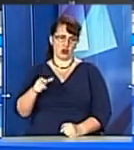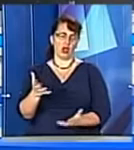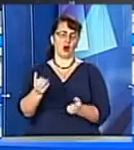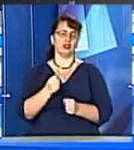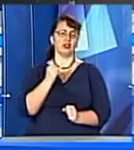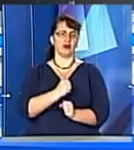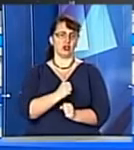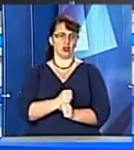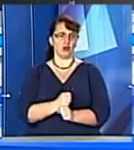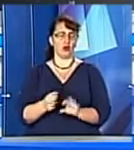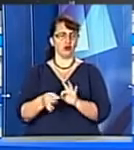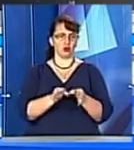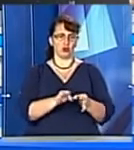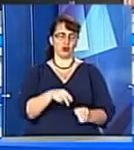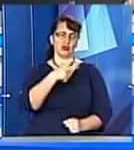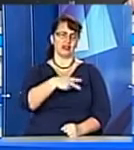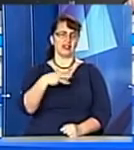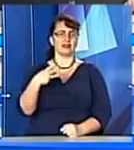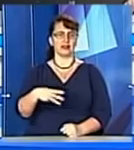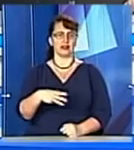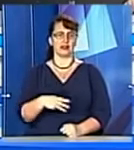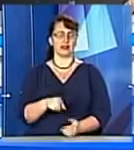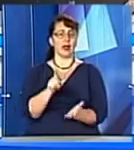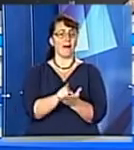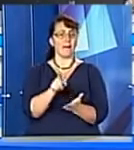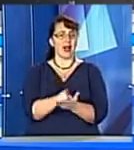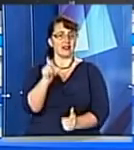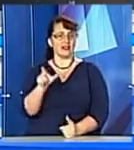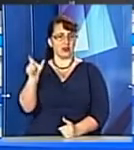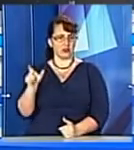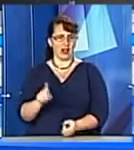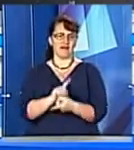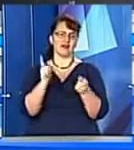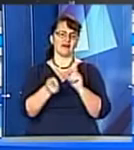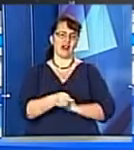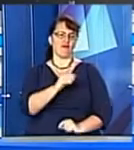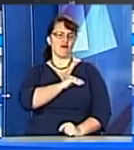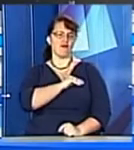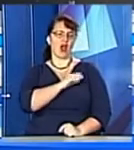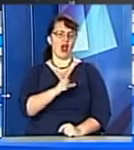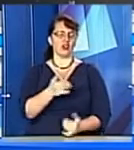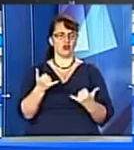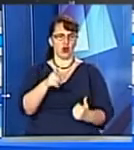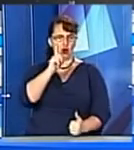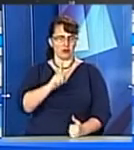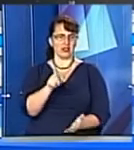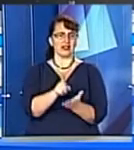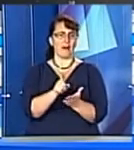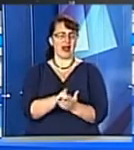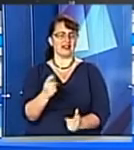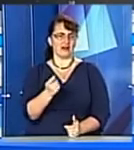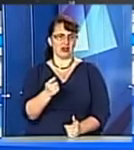про це розкажемо вже о 20:30. Пенсіонери стали багатшими. Цього місяця мінімальна пенсія зросла